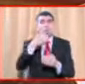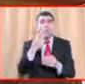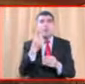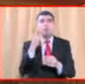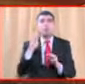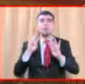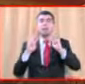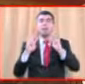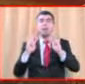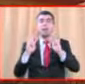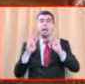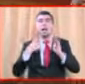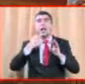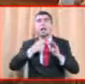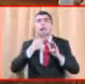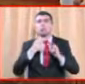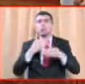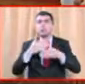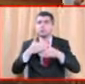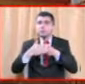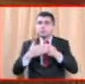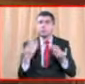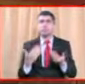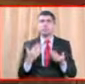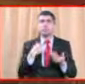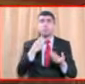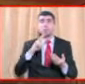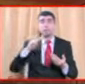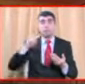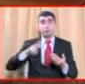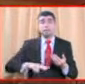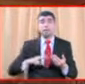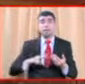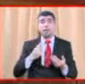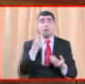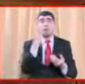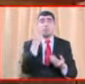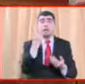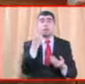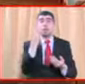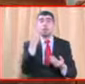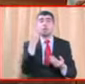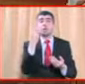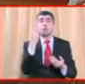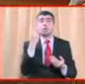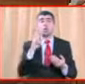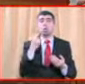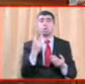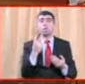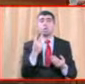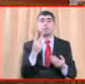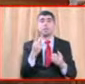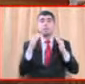2008 في الإقليم ديال الدريوش، واللي ضرات منه 223